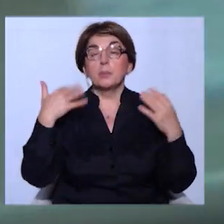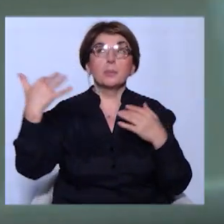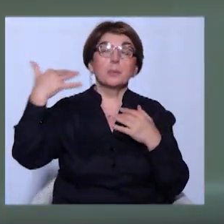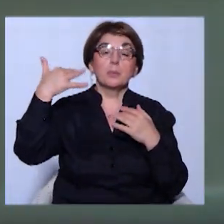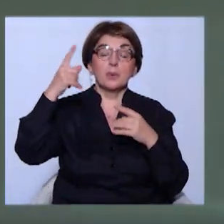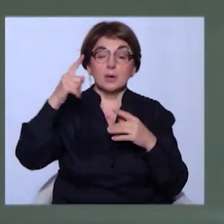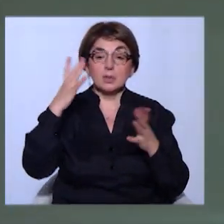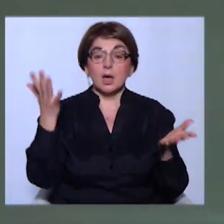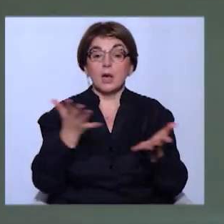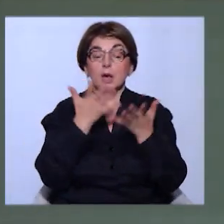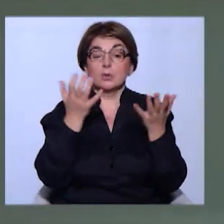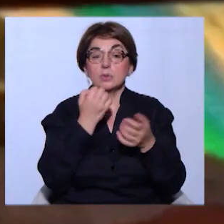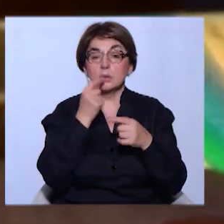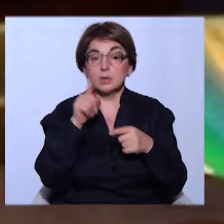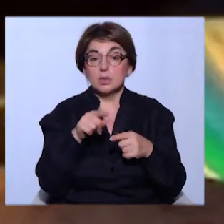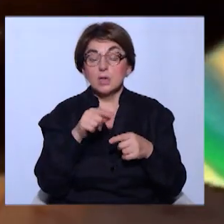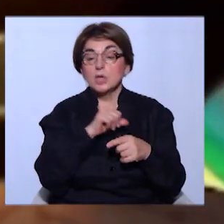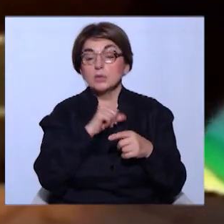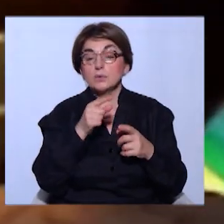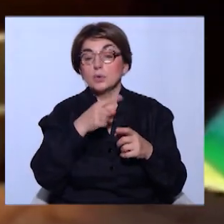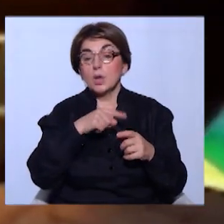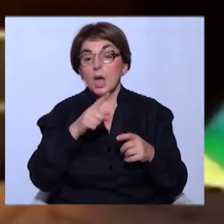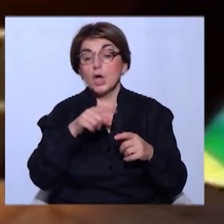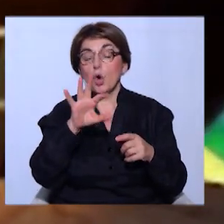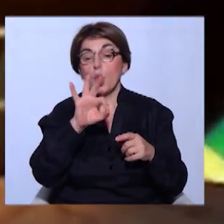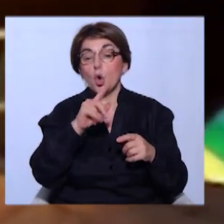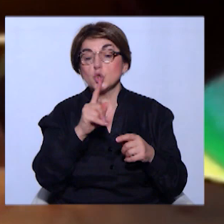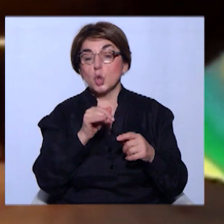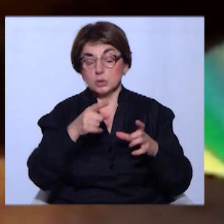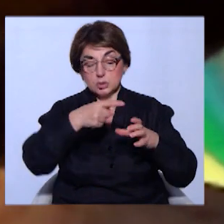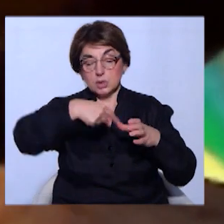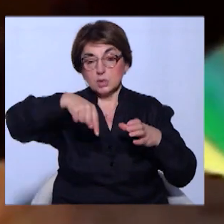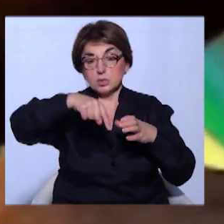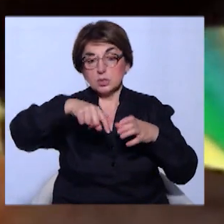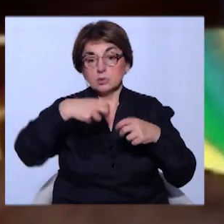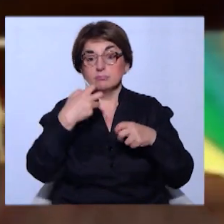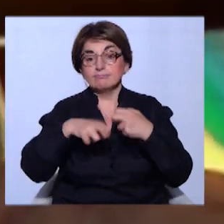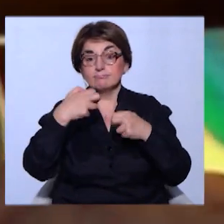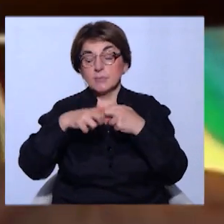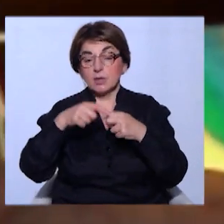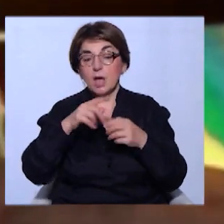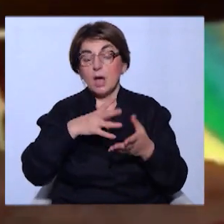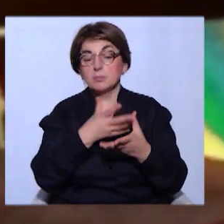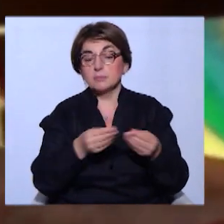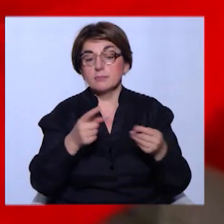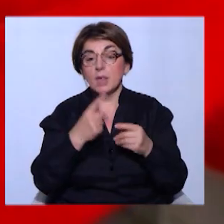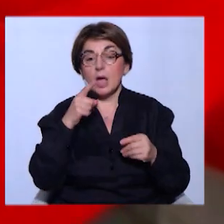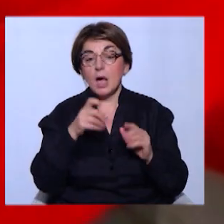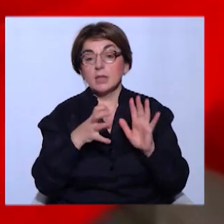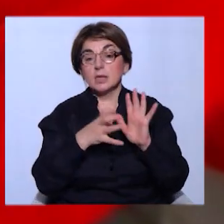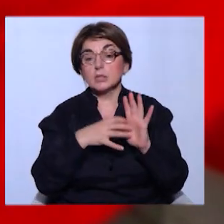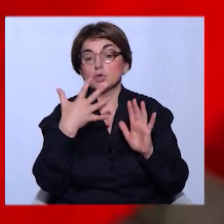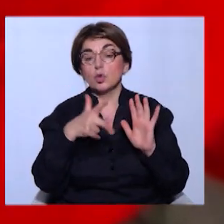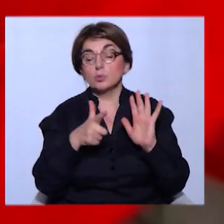და 1999 წელს უკვე აიკრძალა ფრეონების წარმოება და მათი გამოყენება. Სწორედ ამიტომაც, თუ მანამდე შეინიშნებოდა ოზონის